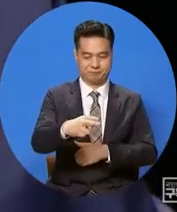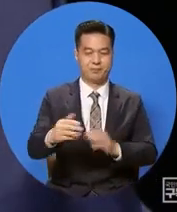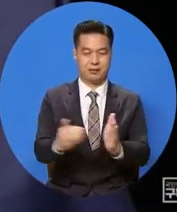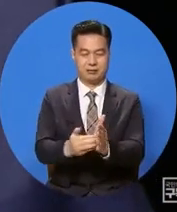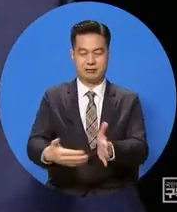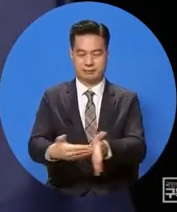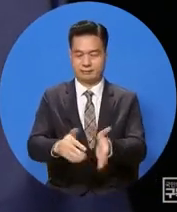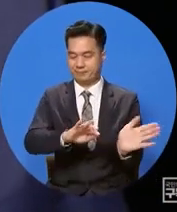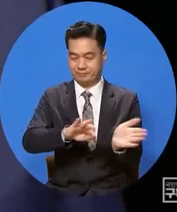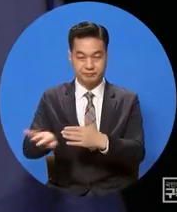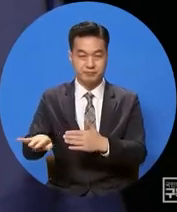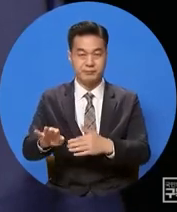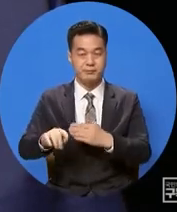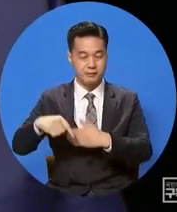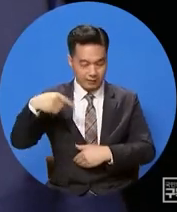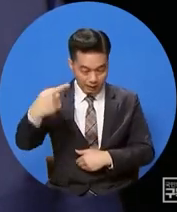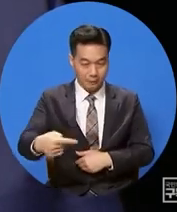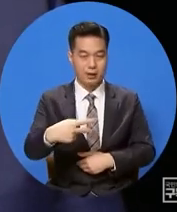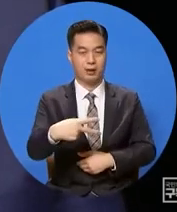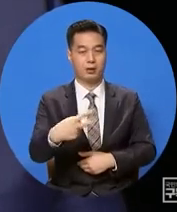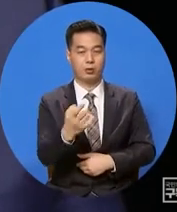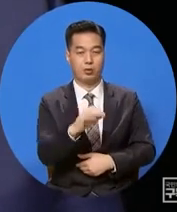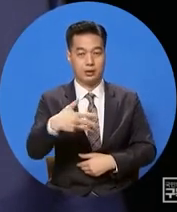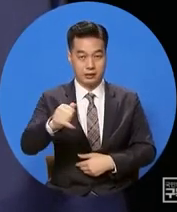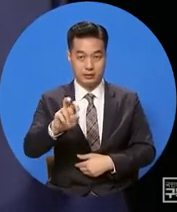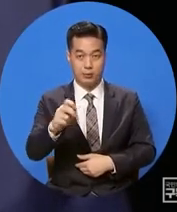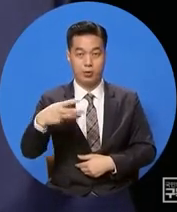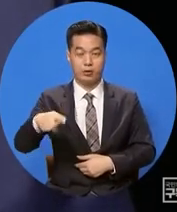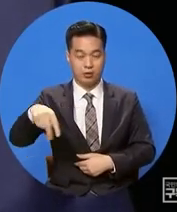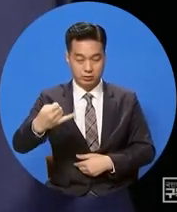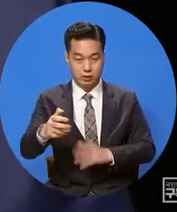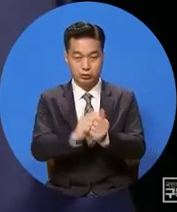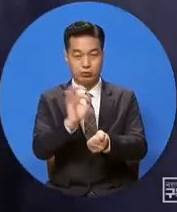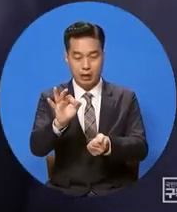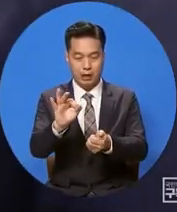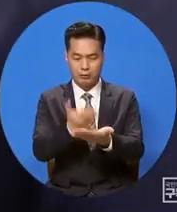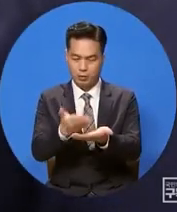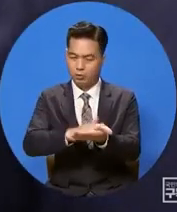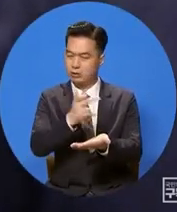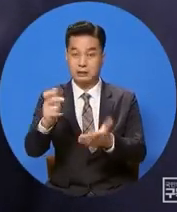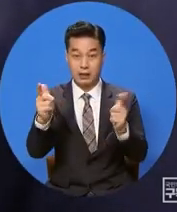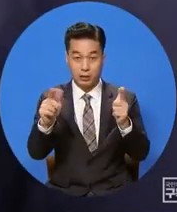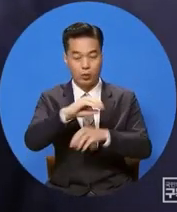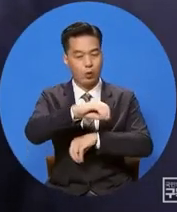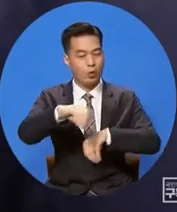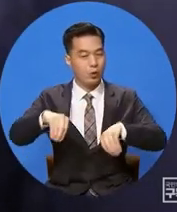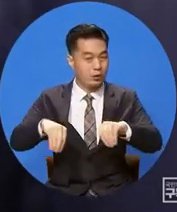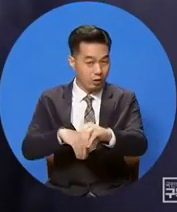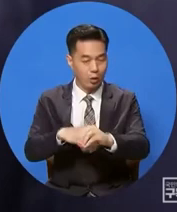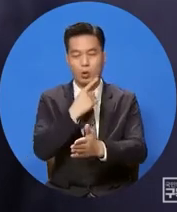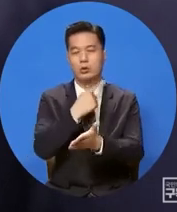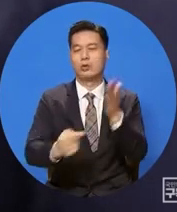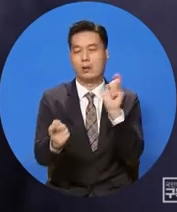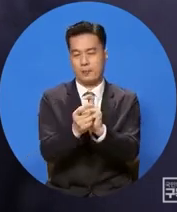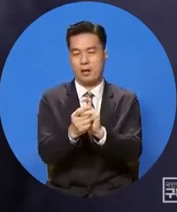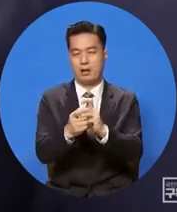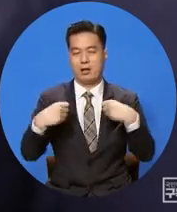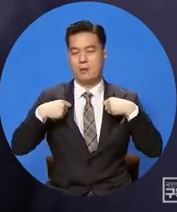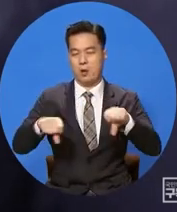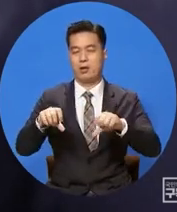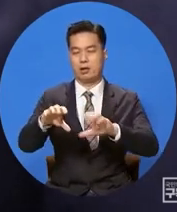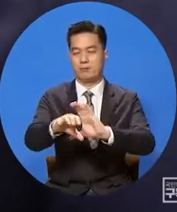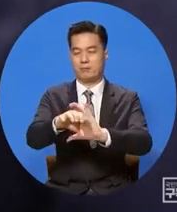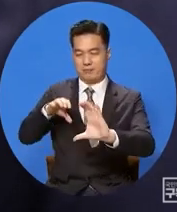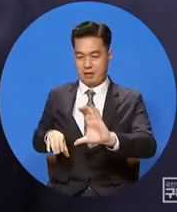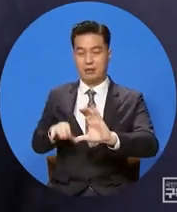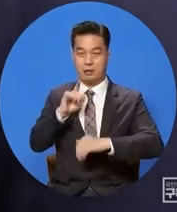당시에 도이치모터스라고 하는 것은 주가의 변동도 크지 않았고 저희 집사람 오히려 손해보고 그냥 나왔습니다.